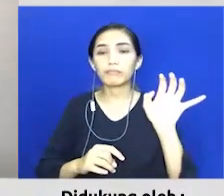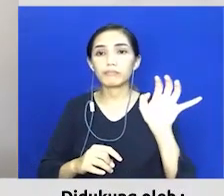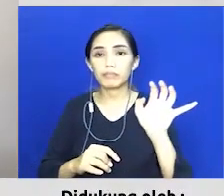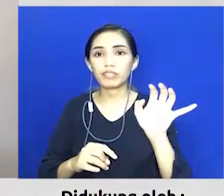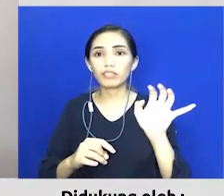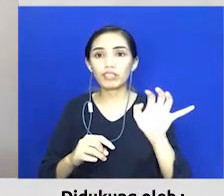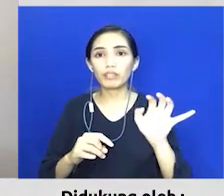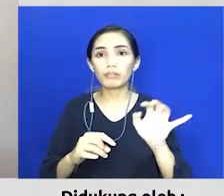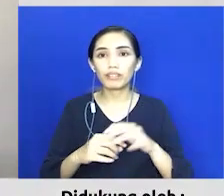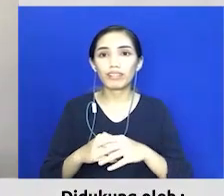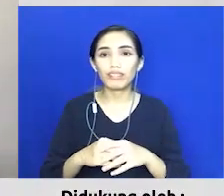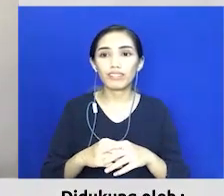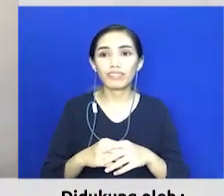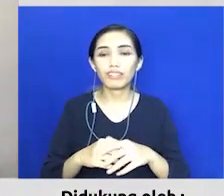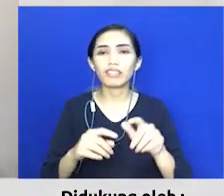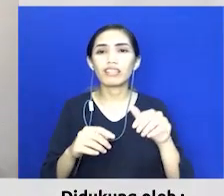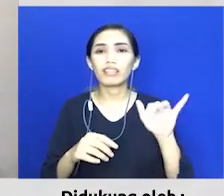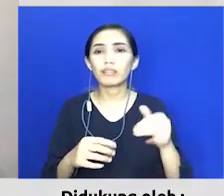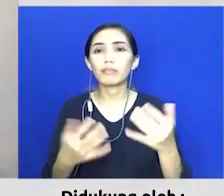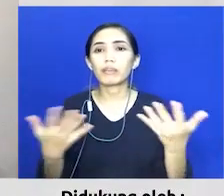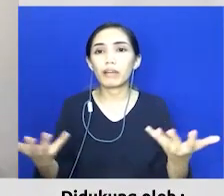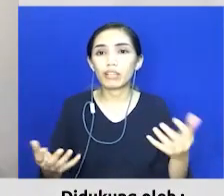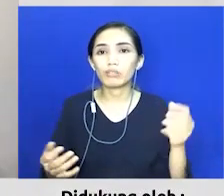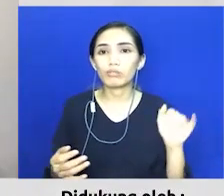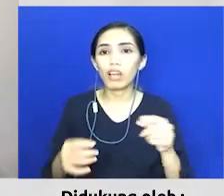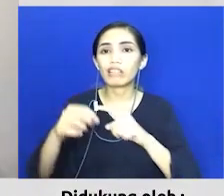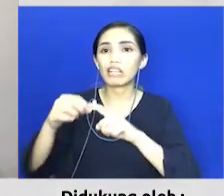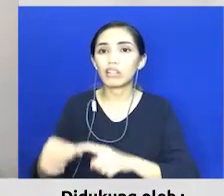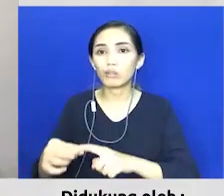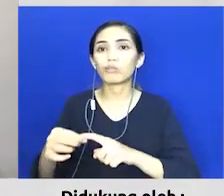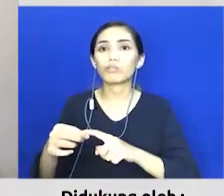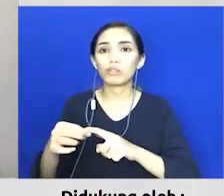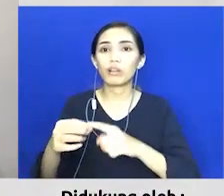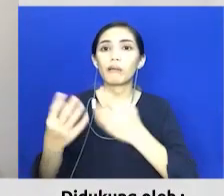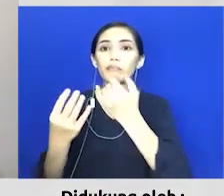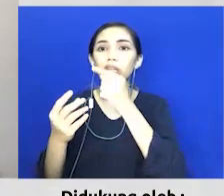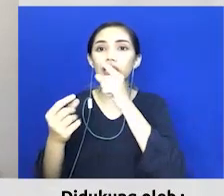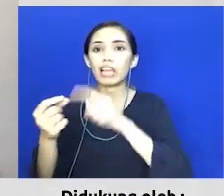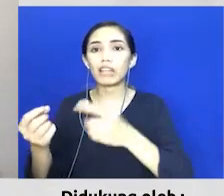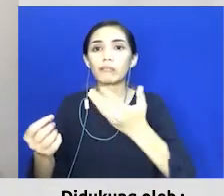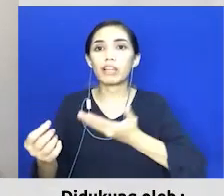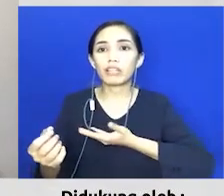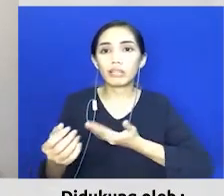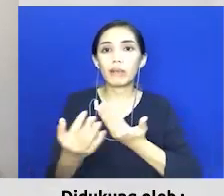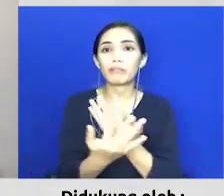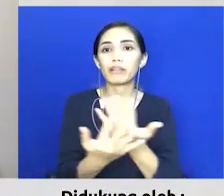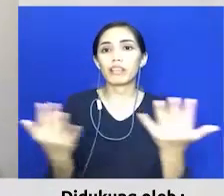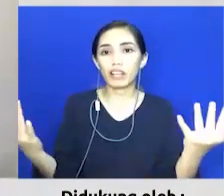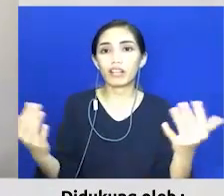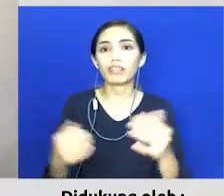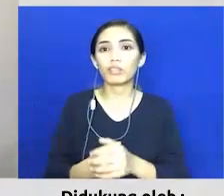Jadi bagaimanapun juga kita tuh tergantung pada penilaian dan penerimaan masyarakat kan? Iya, Pak.